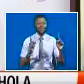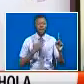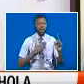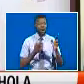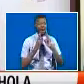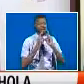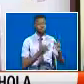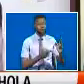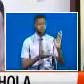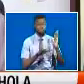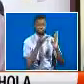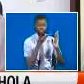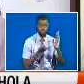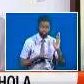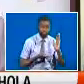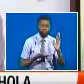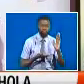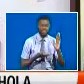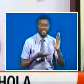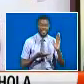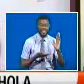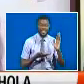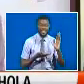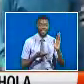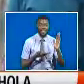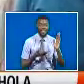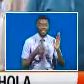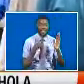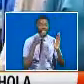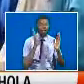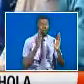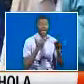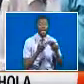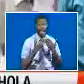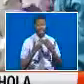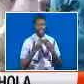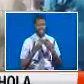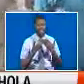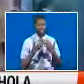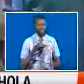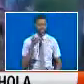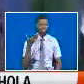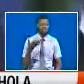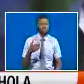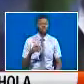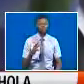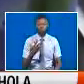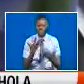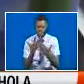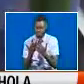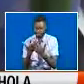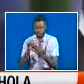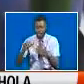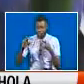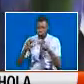they were being told they are going to heaven, is what was happening. Ukaguzi katika gereza la Malindi JK ambako